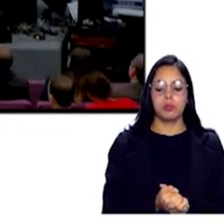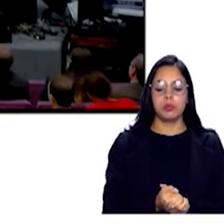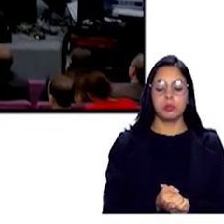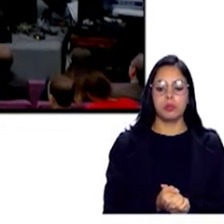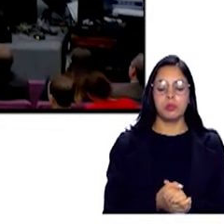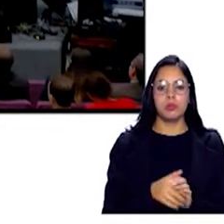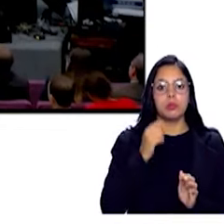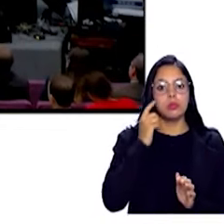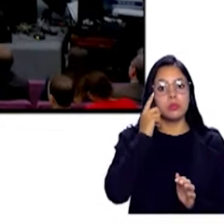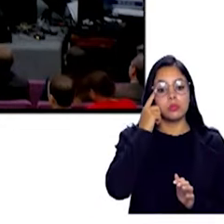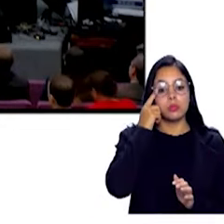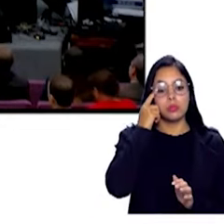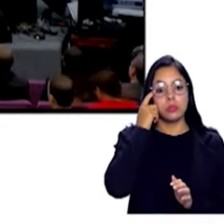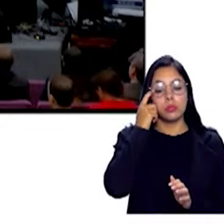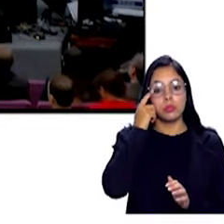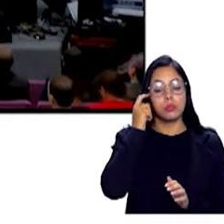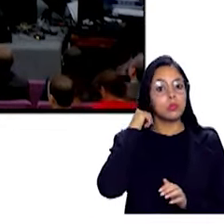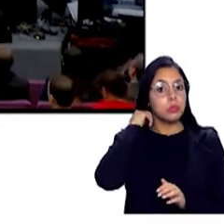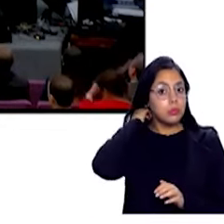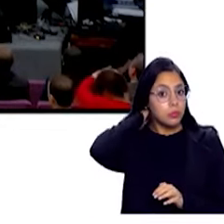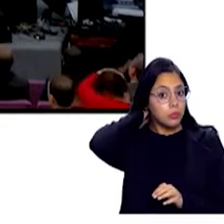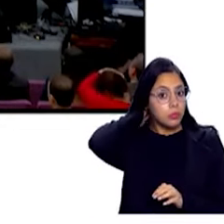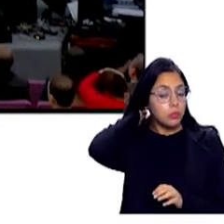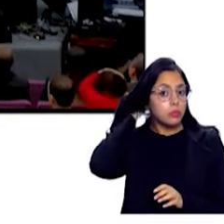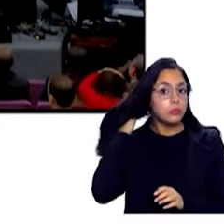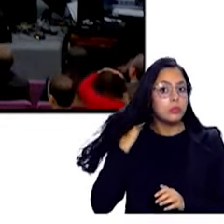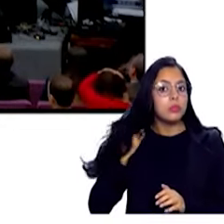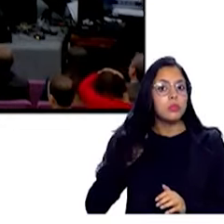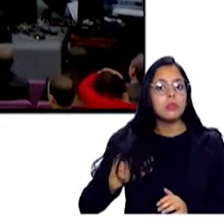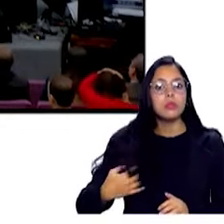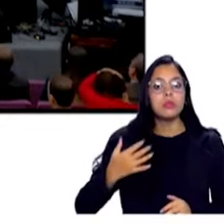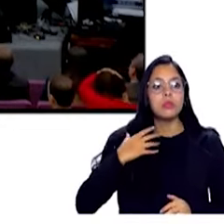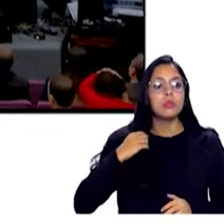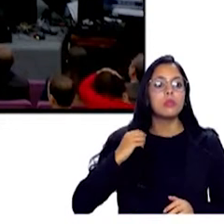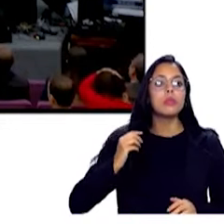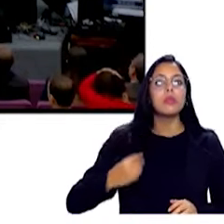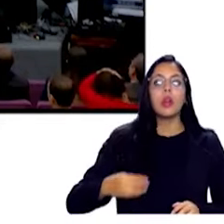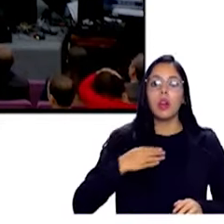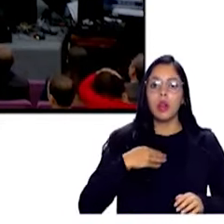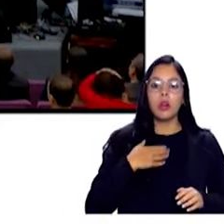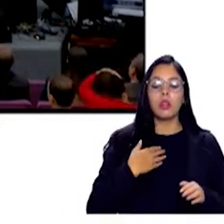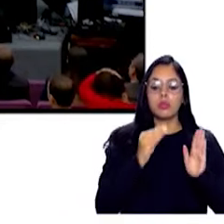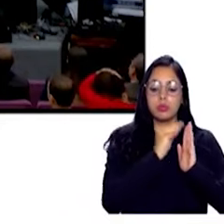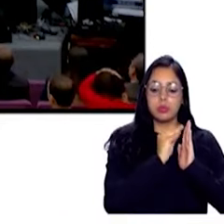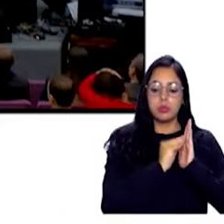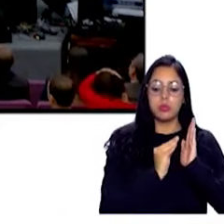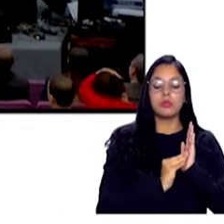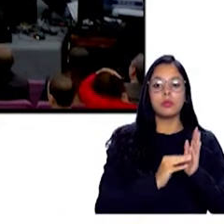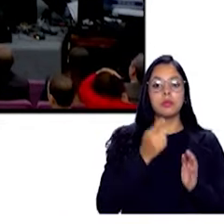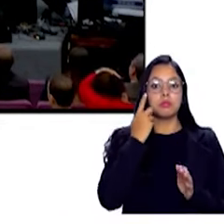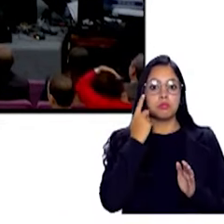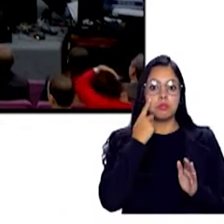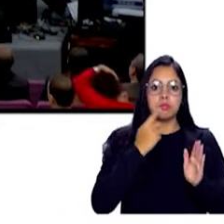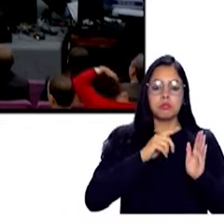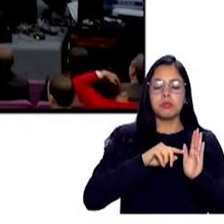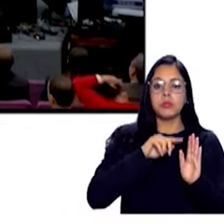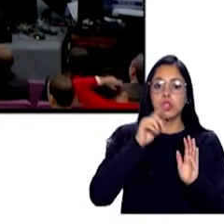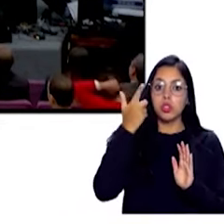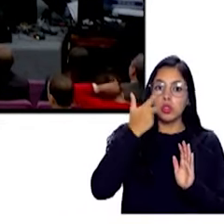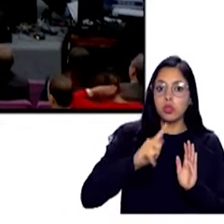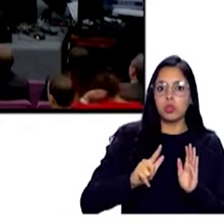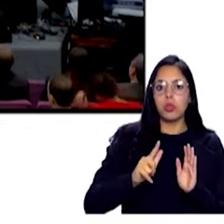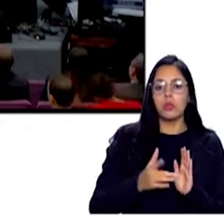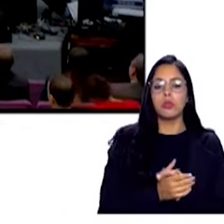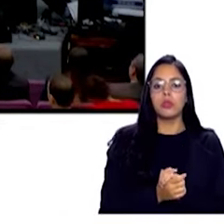e Il precedente vincol la stessa teorica del precedente bastava sentire come Lui ci ha